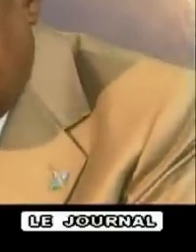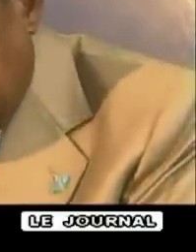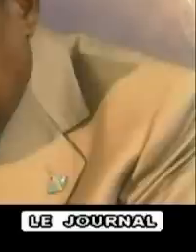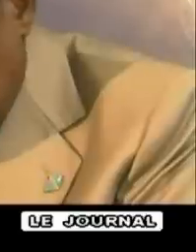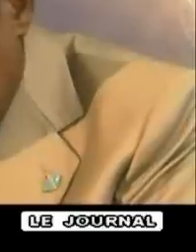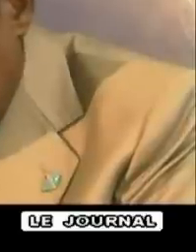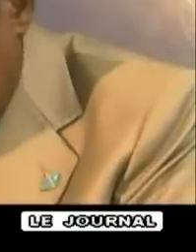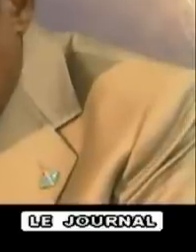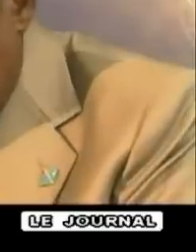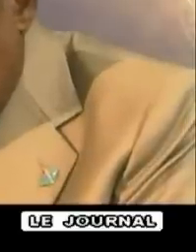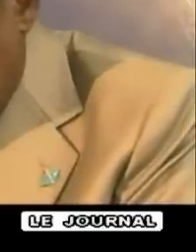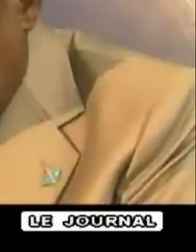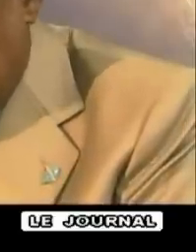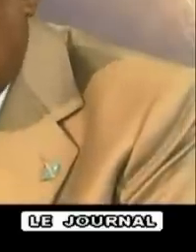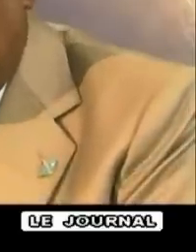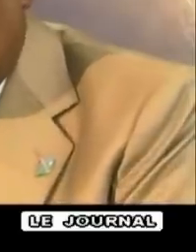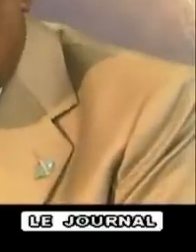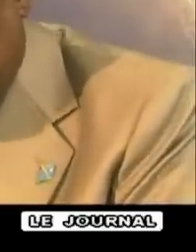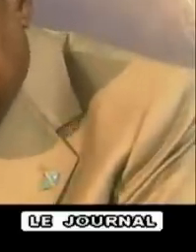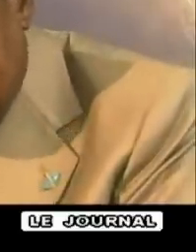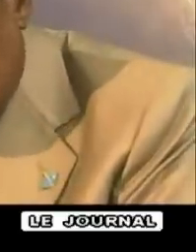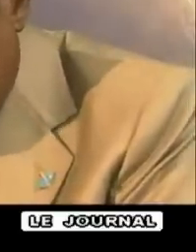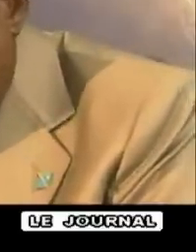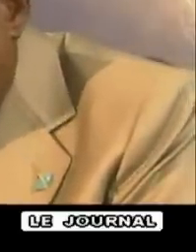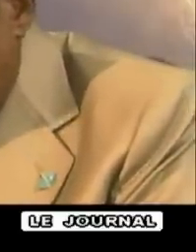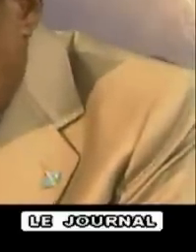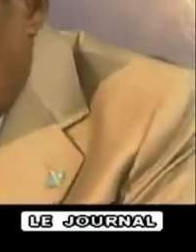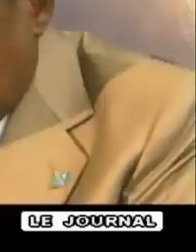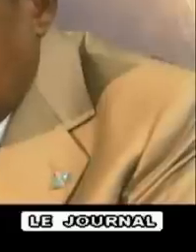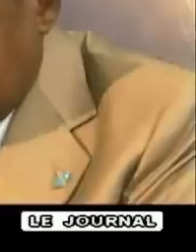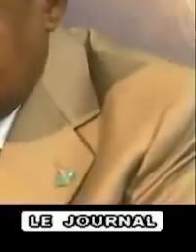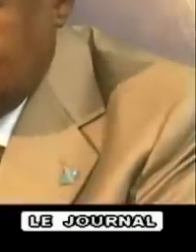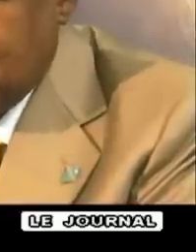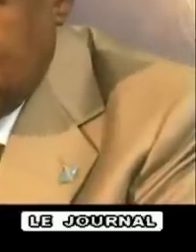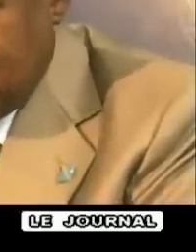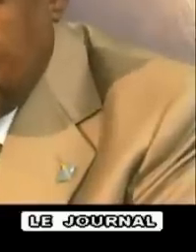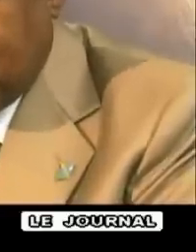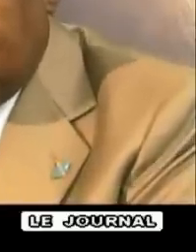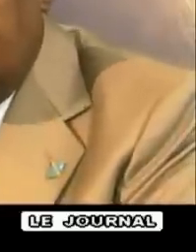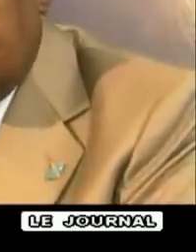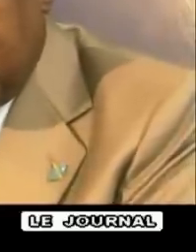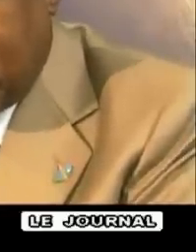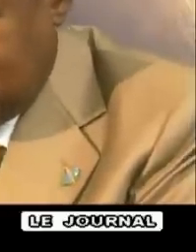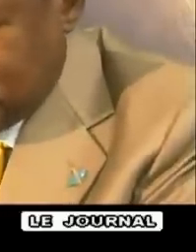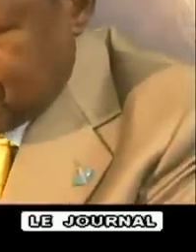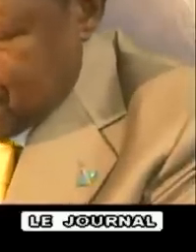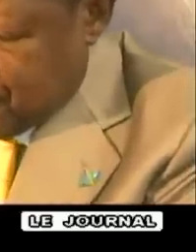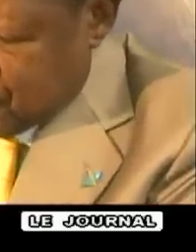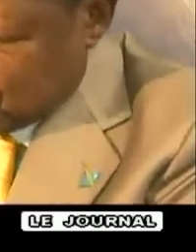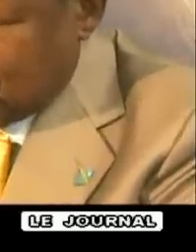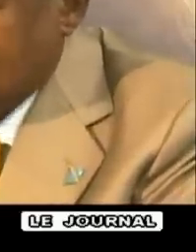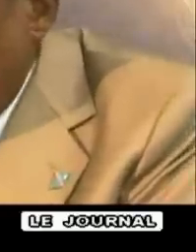le savoir-faire à caractère très pratique que vos auditeurs, vos